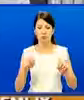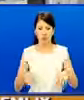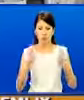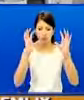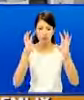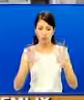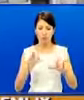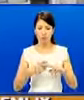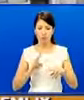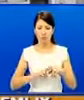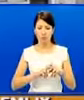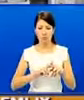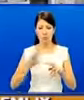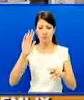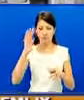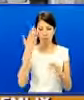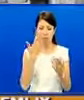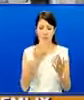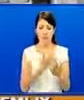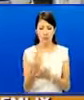средствами, психотропными веществами, их аналогами,